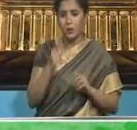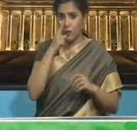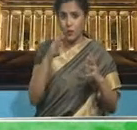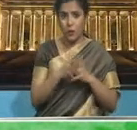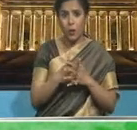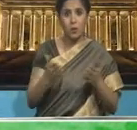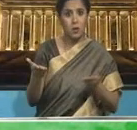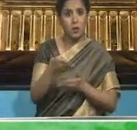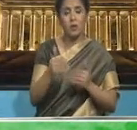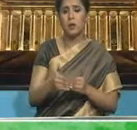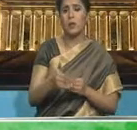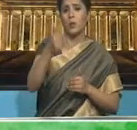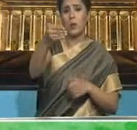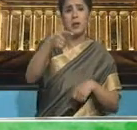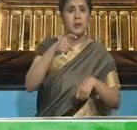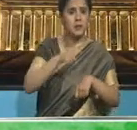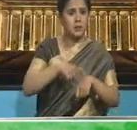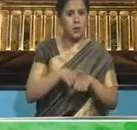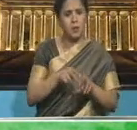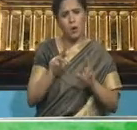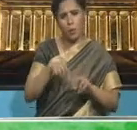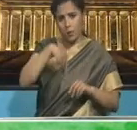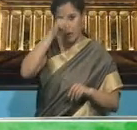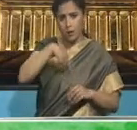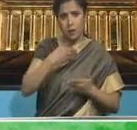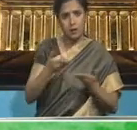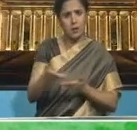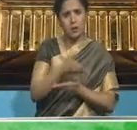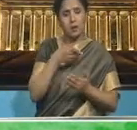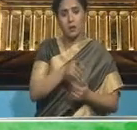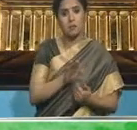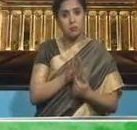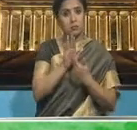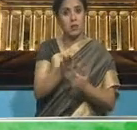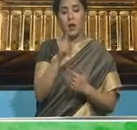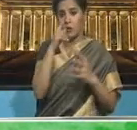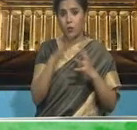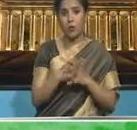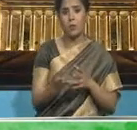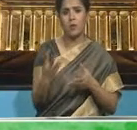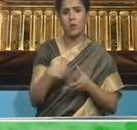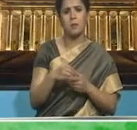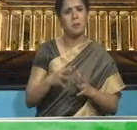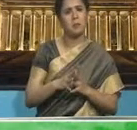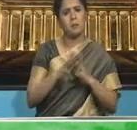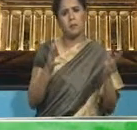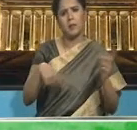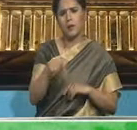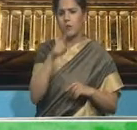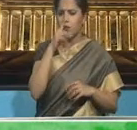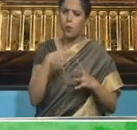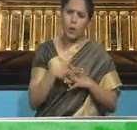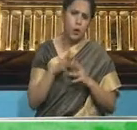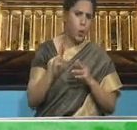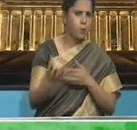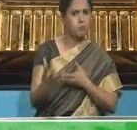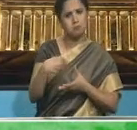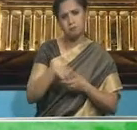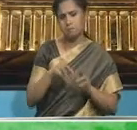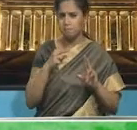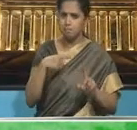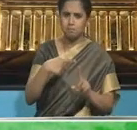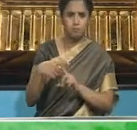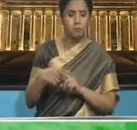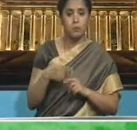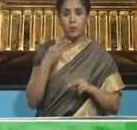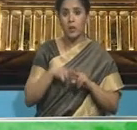की आने वाले काल के भारत को स्वरूप देने के लिए अधिकतम योगदान देंगे। यदि